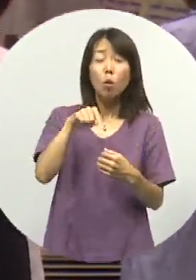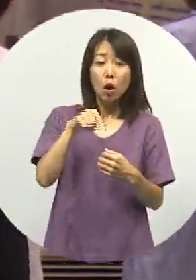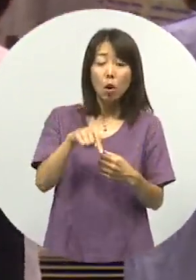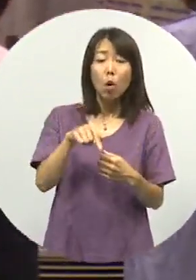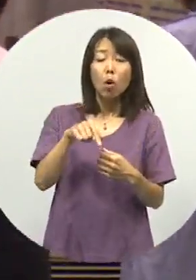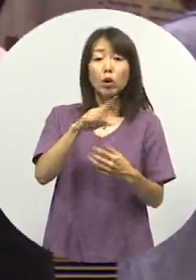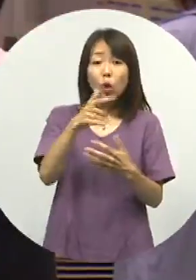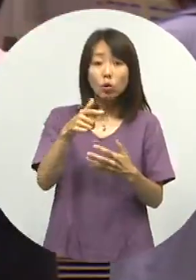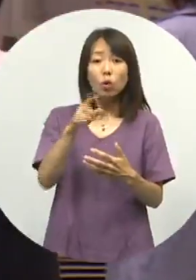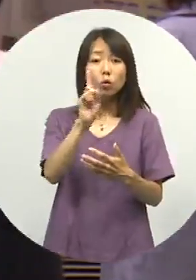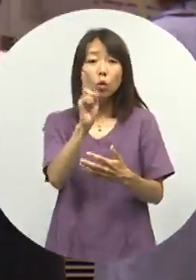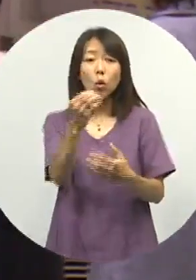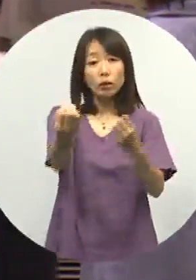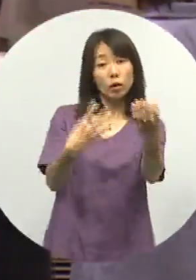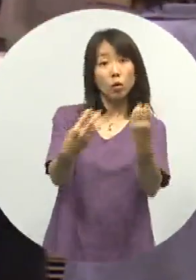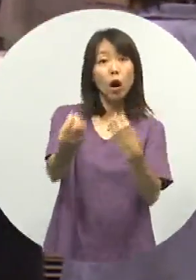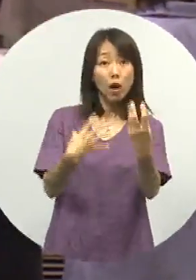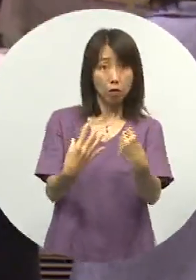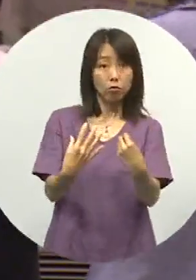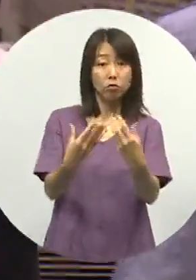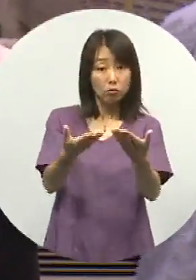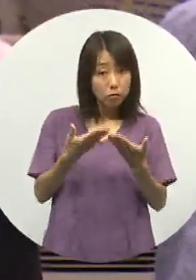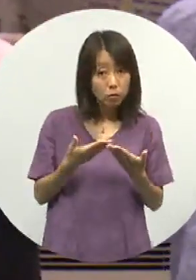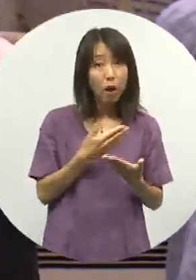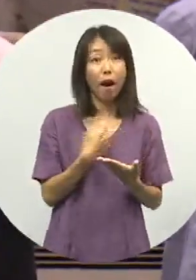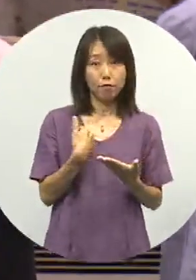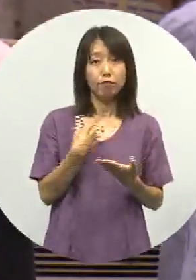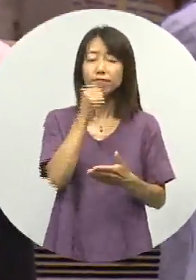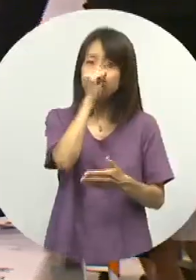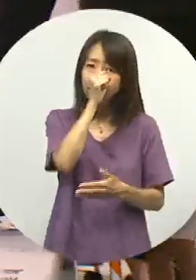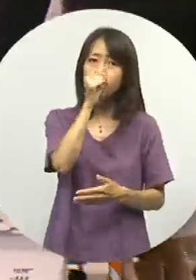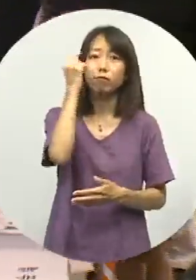がとてもいいと思います。